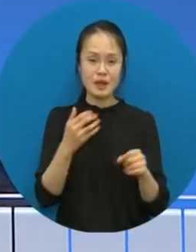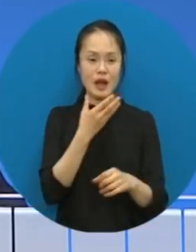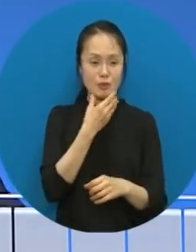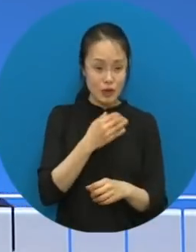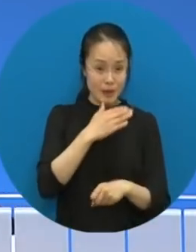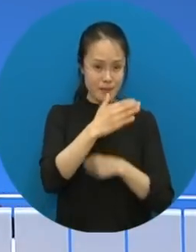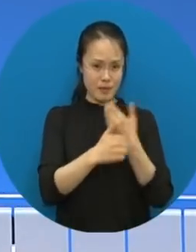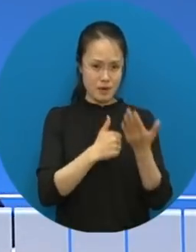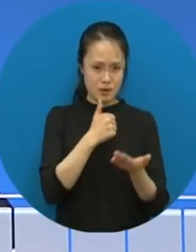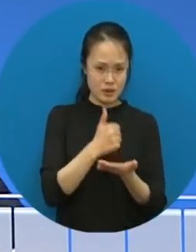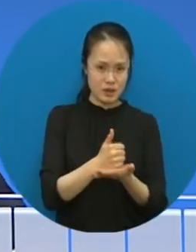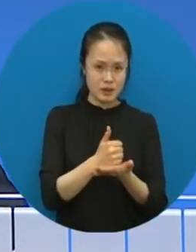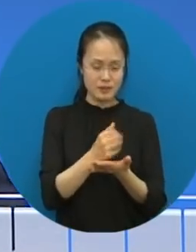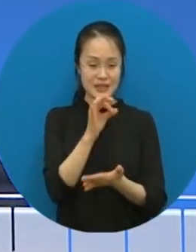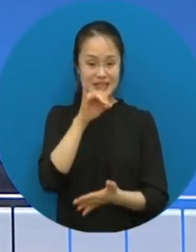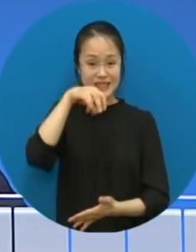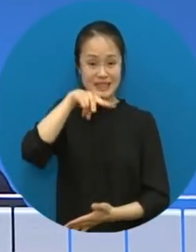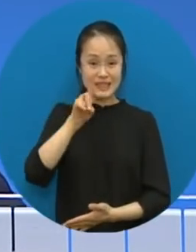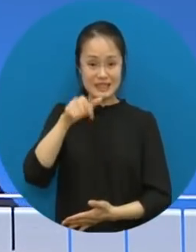하나님이다 외치는 그 자를 위하여